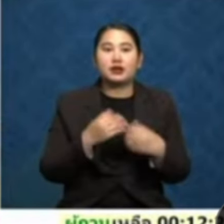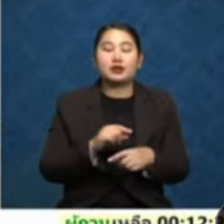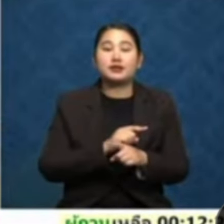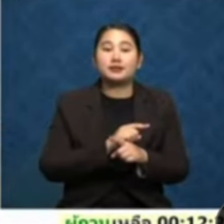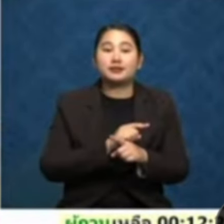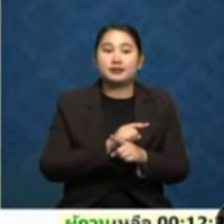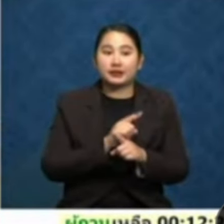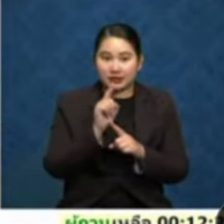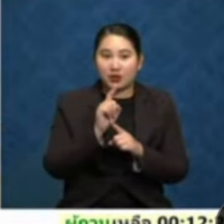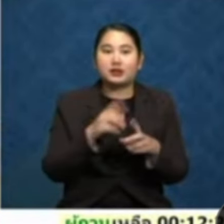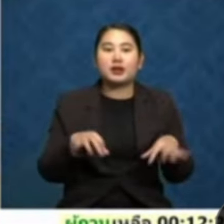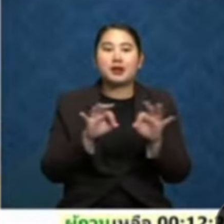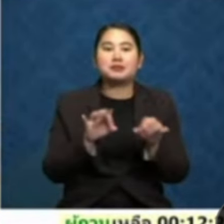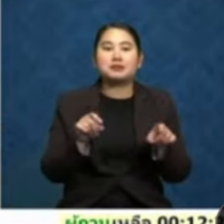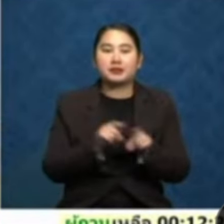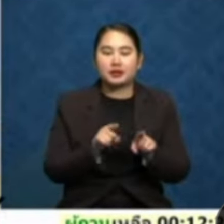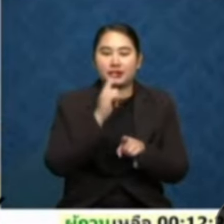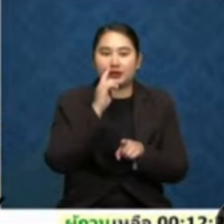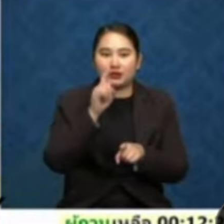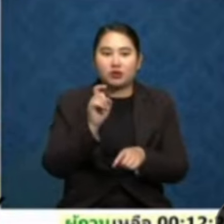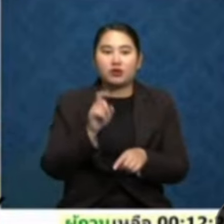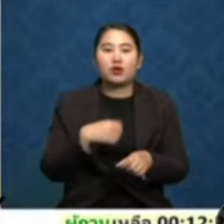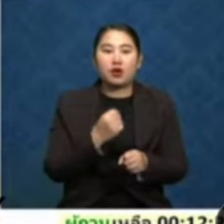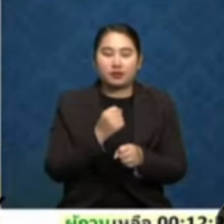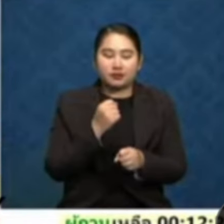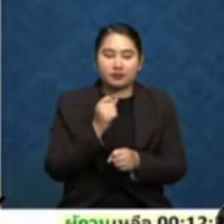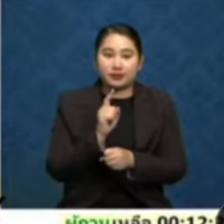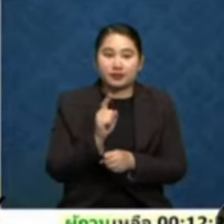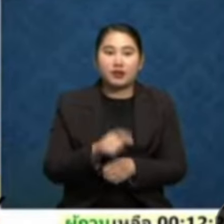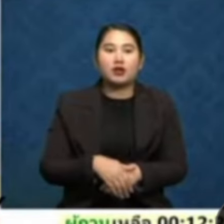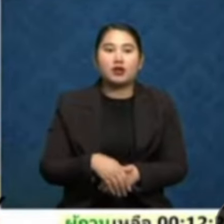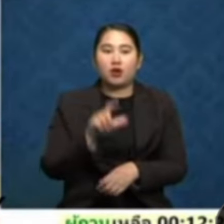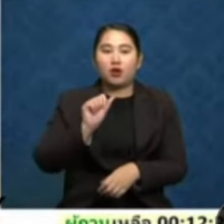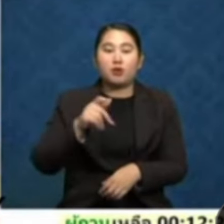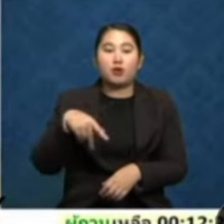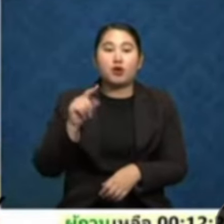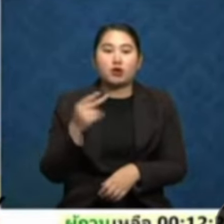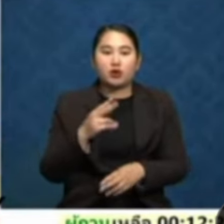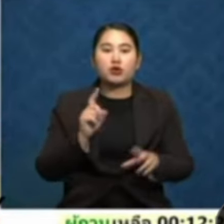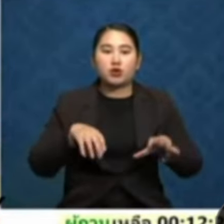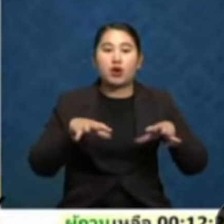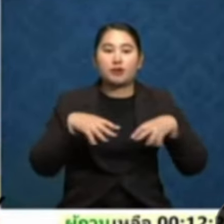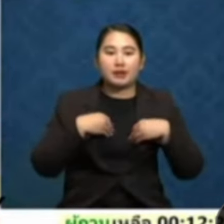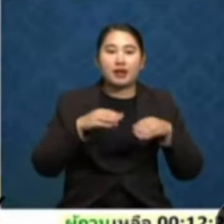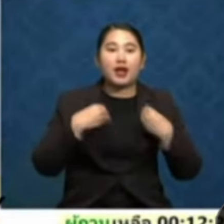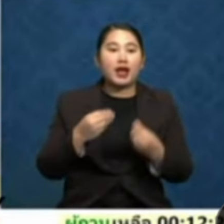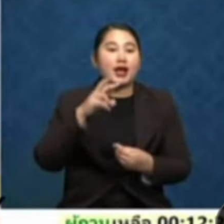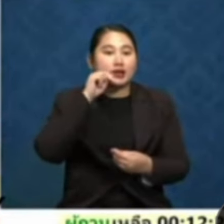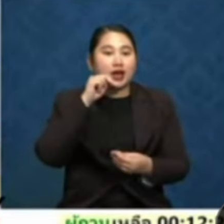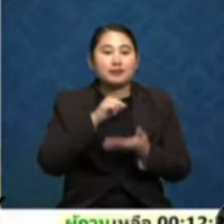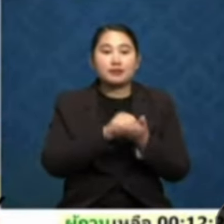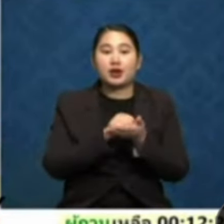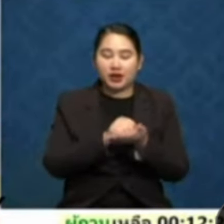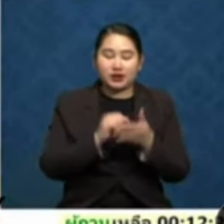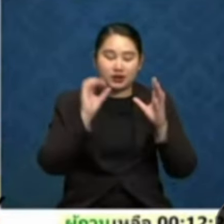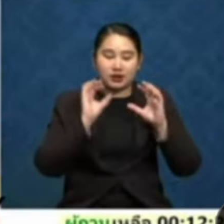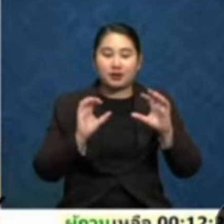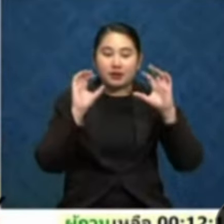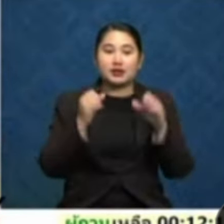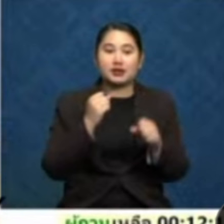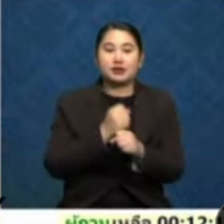สำคัญครับท่านประธานต้องปฏิเสธไม่ได้ว่าองค์กรปกครองส่วนท้องถิ่นหลายๆแห่งเป็นผู้ให้บริการนับปปาแก่พ่อแม่พี่น้องประชาชนรัฐบาล